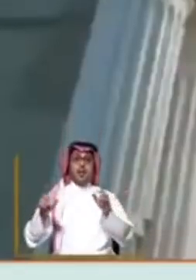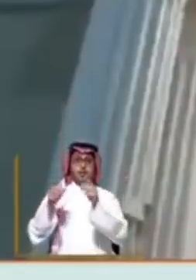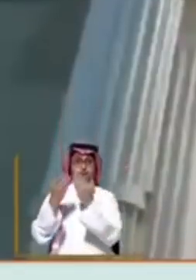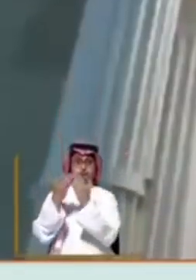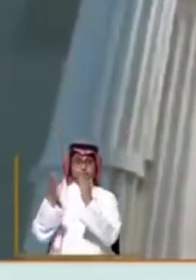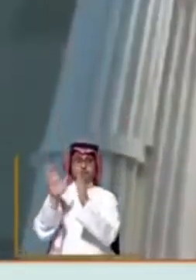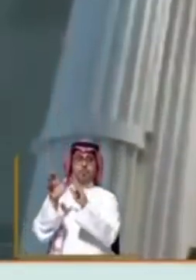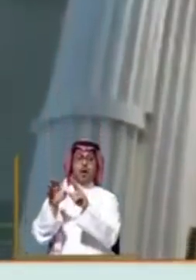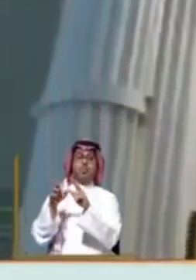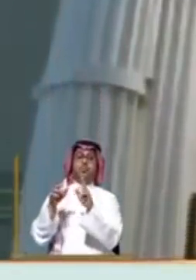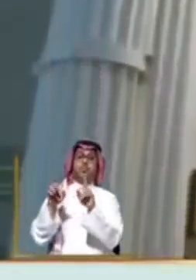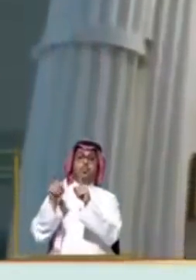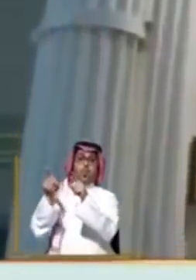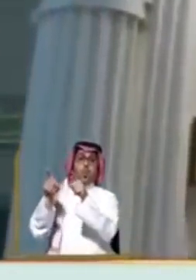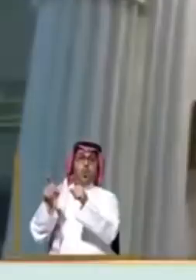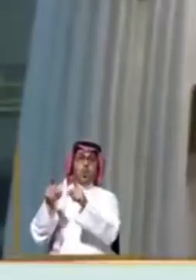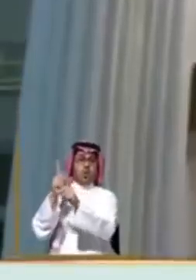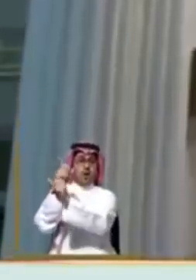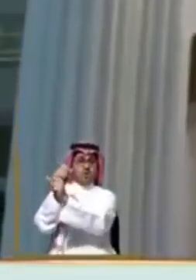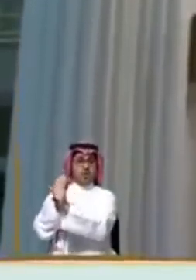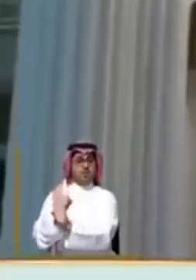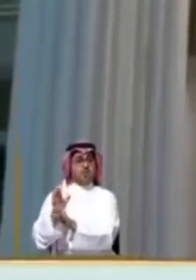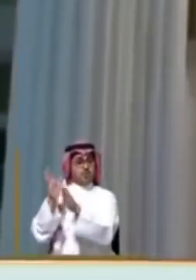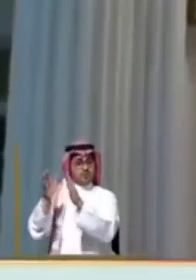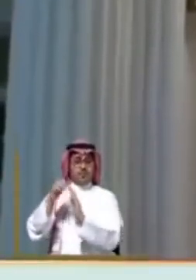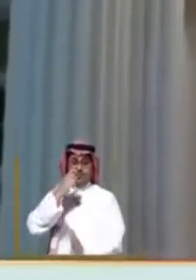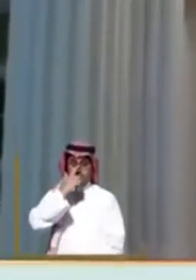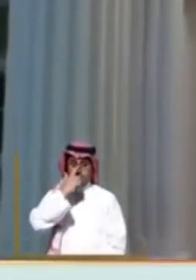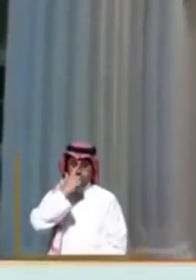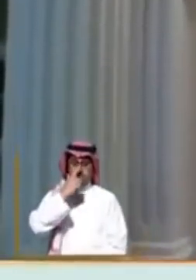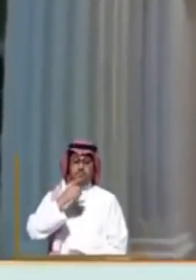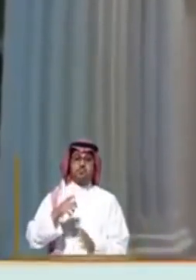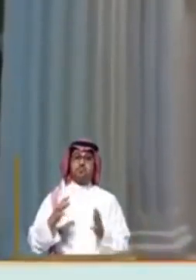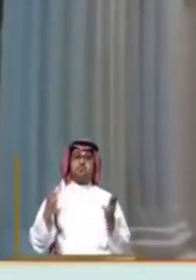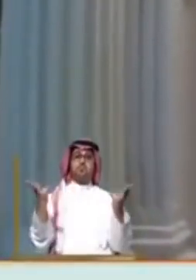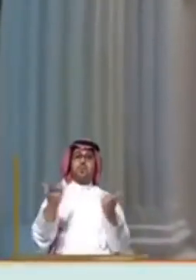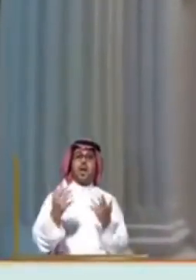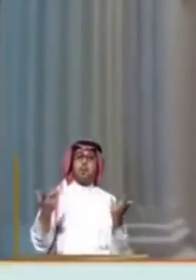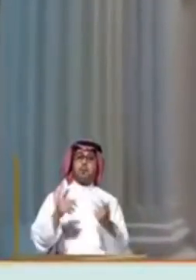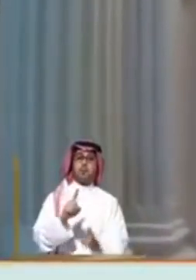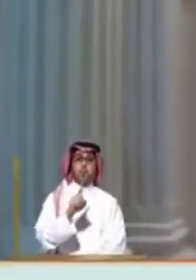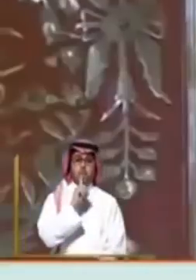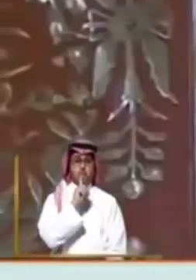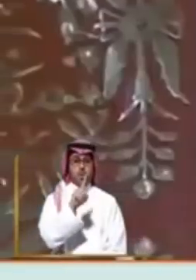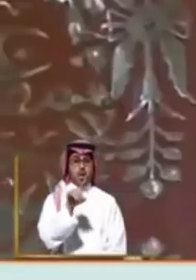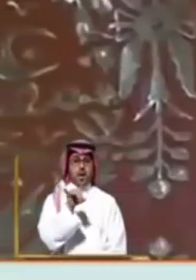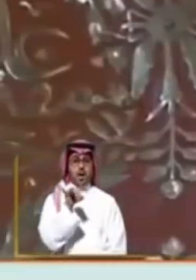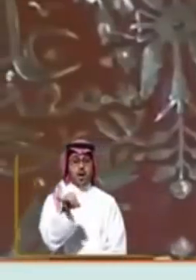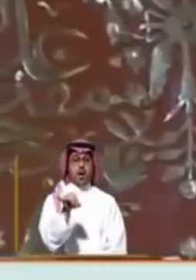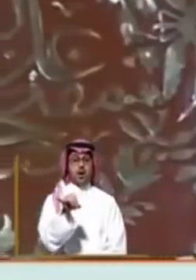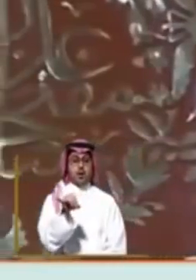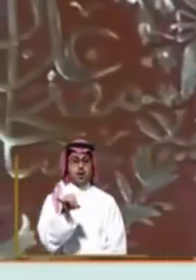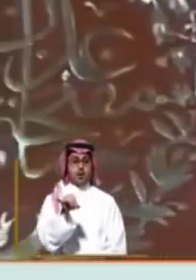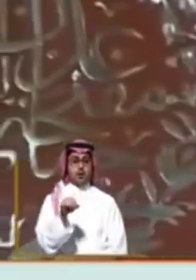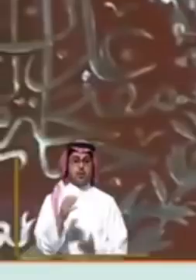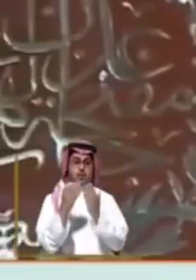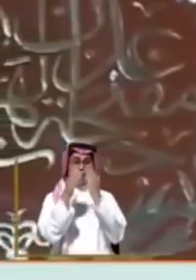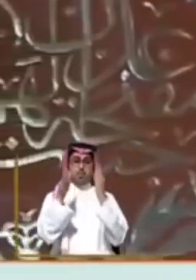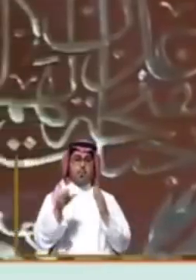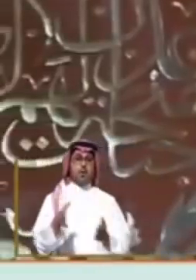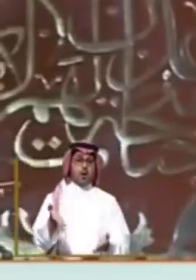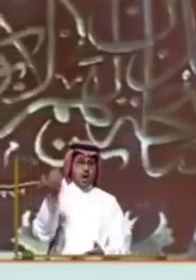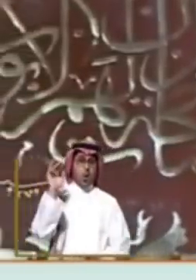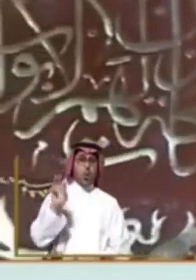وتعديل أو حتى زيادة في أبواب الحرم النبوي حتى بلغ عددها أكثر من 100 باب بعد أن